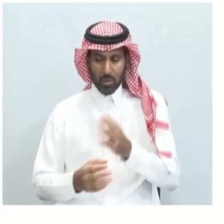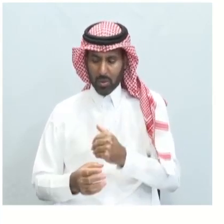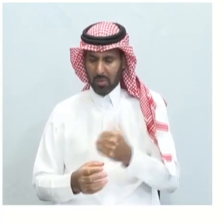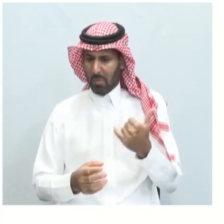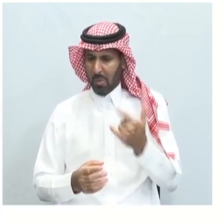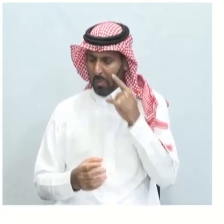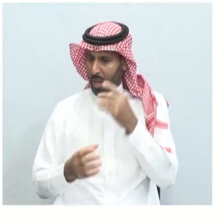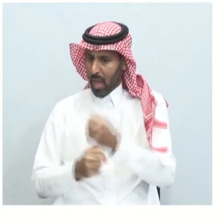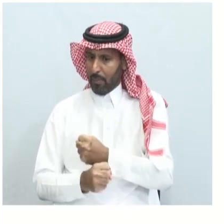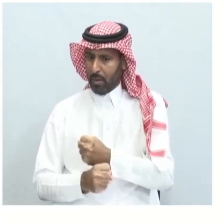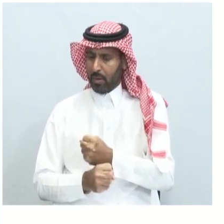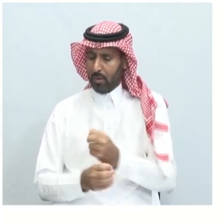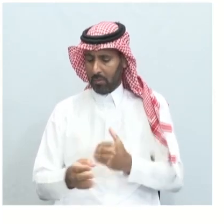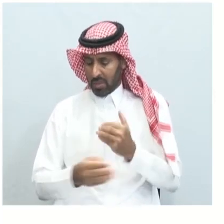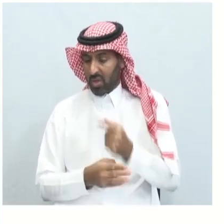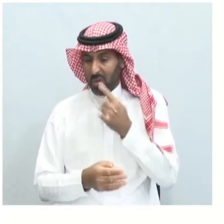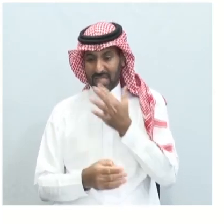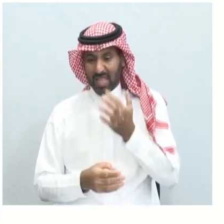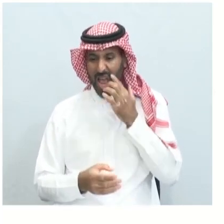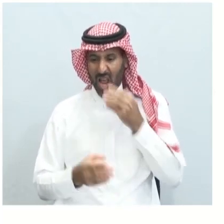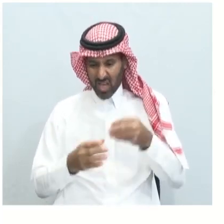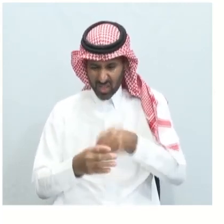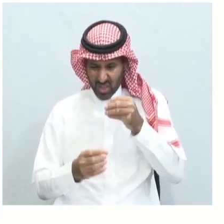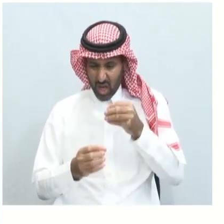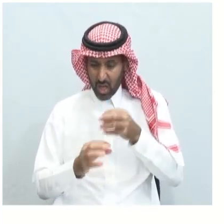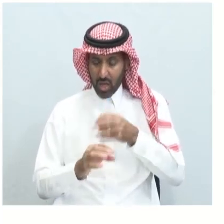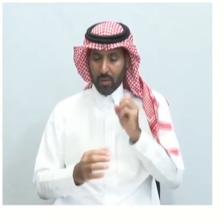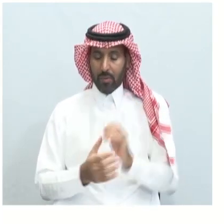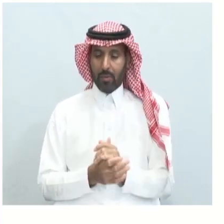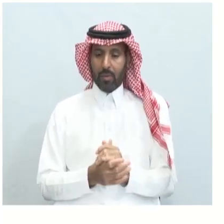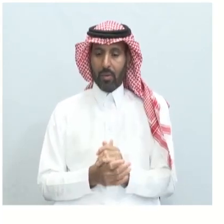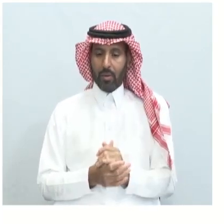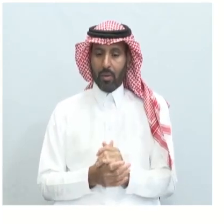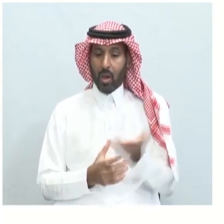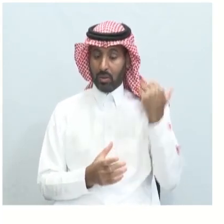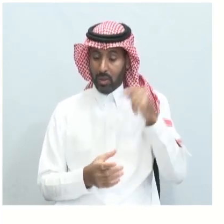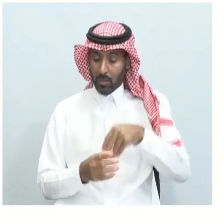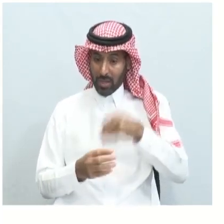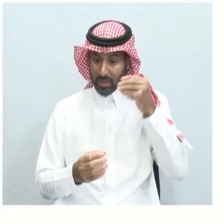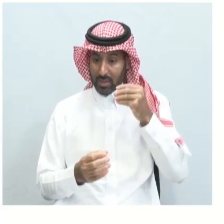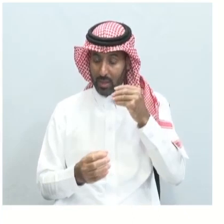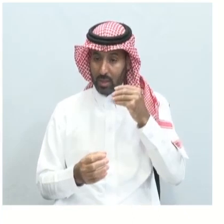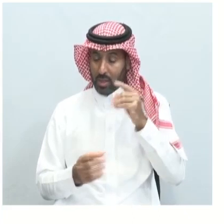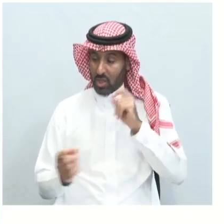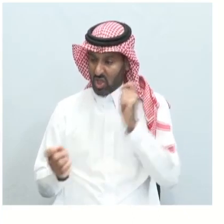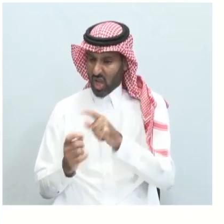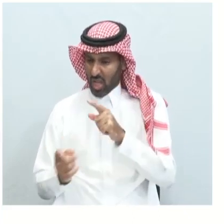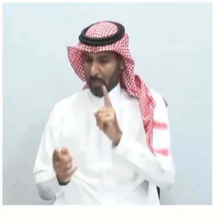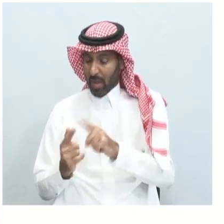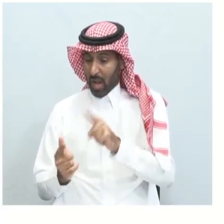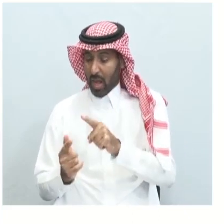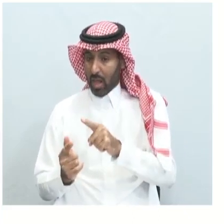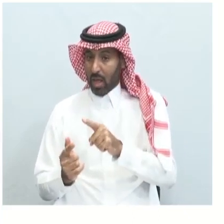لذلك يكون من السهل اختراقها ويمكن استخدام هذه الاجهزه التي تم اختراقها لشن هجمات وهجوم